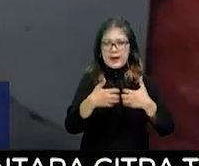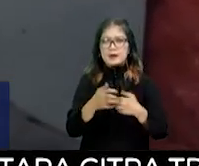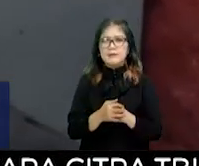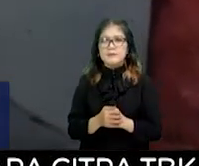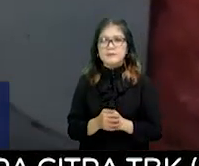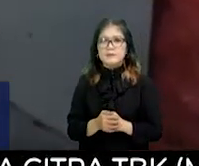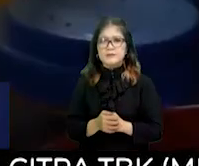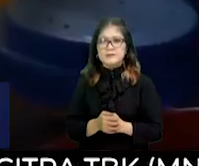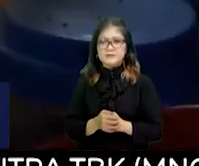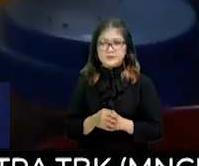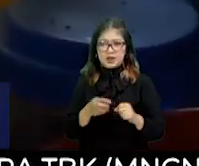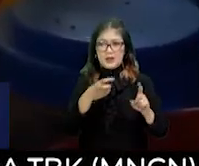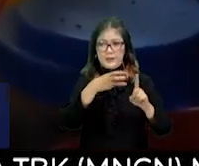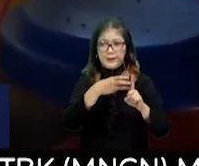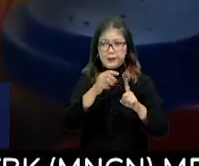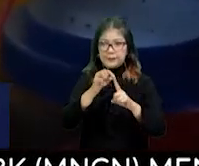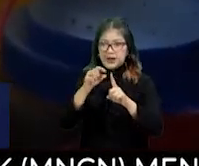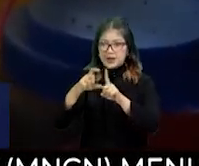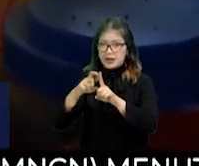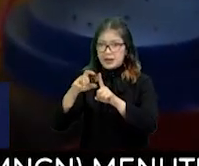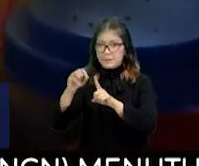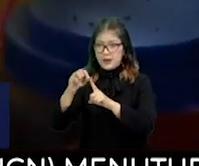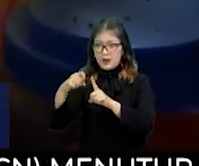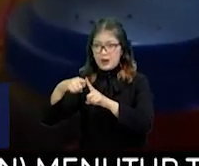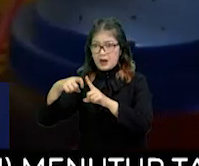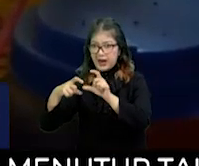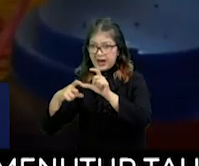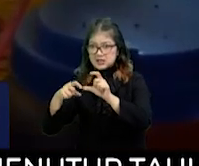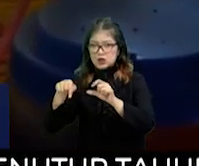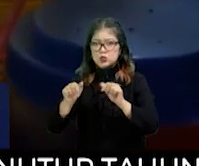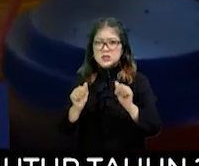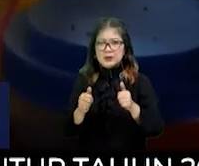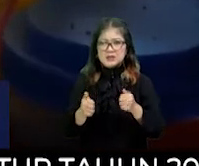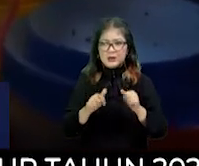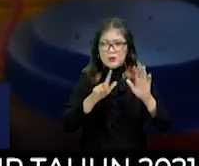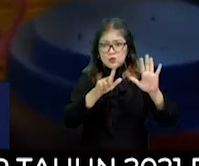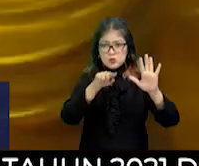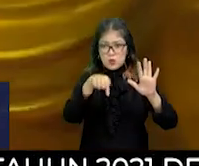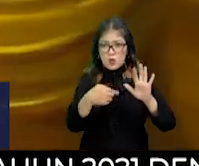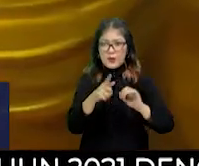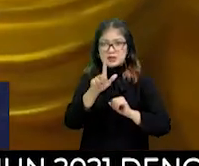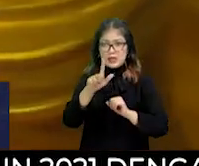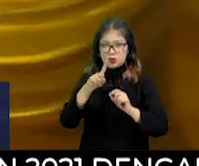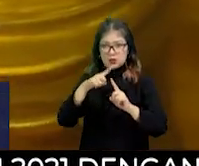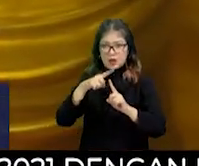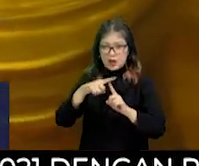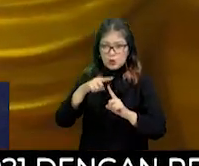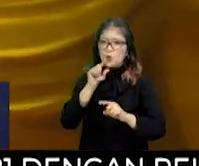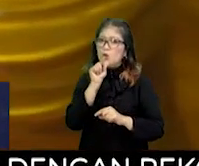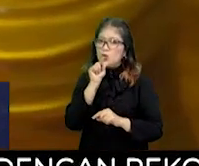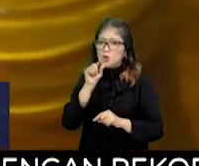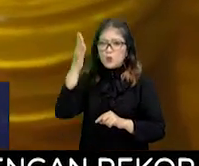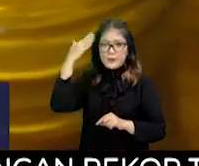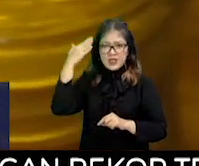Perkebunan Kelapa Sawit BPDPKS menyiapkan subsidi Rp7,6 triliun untuk membiayai penyediaan minyak goreng kemasan bagi